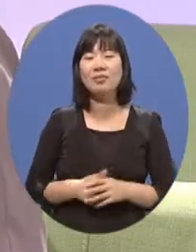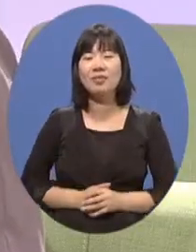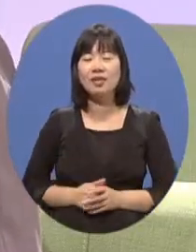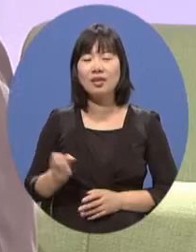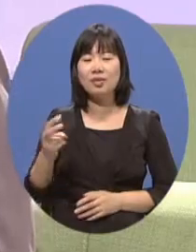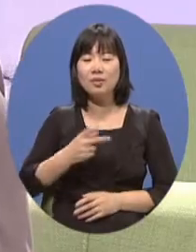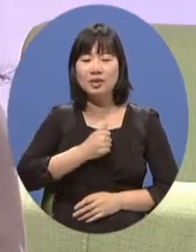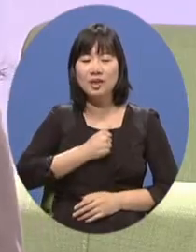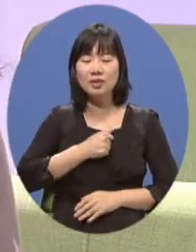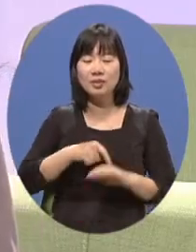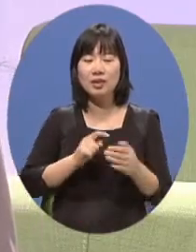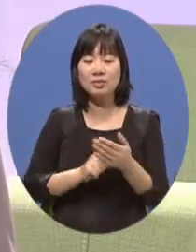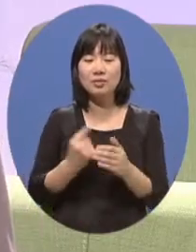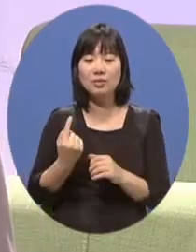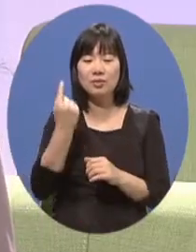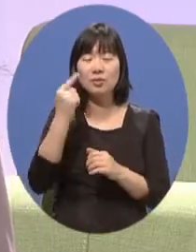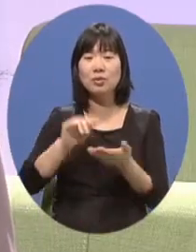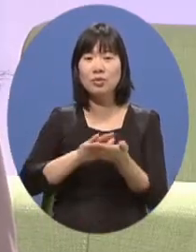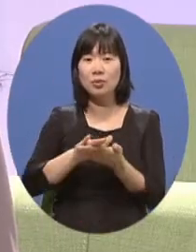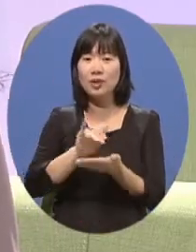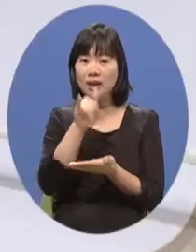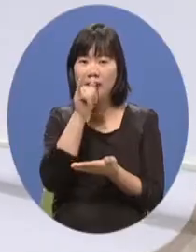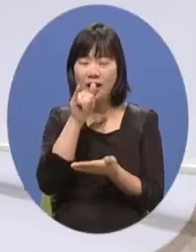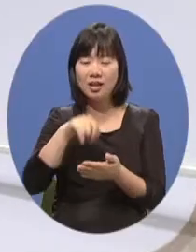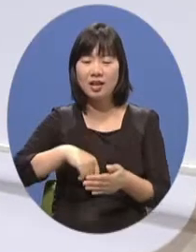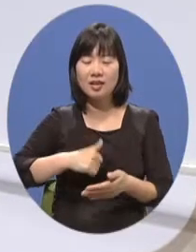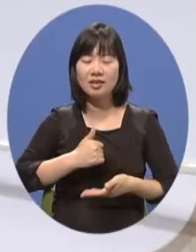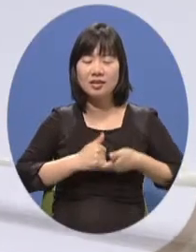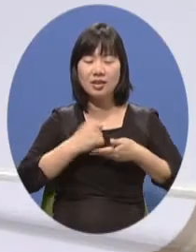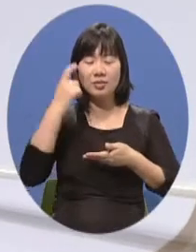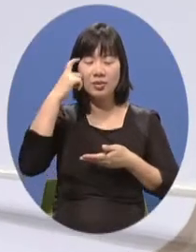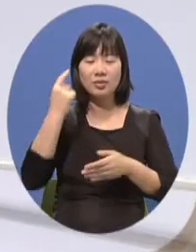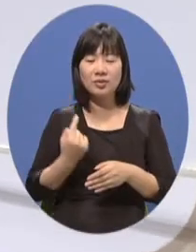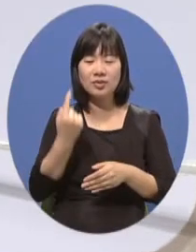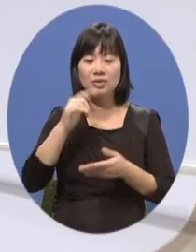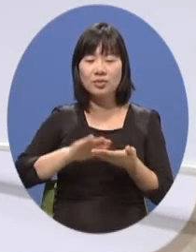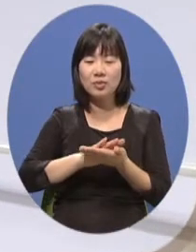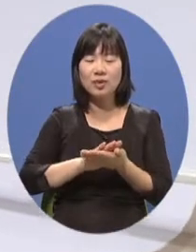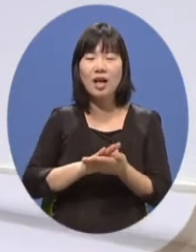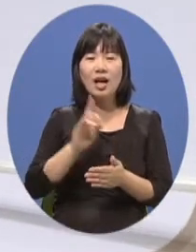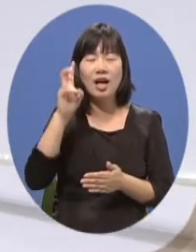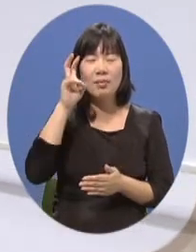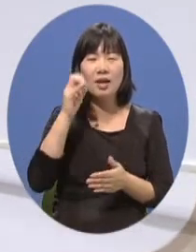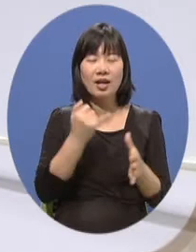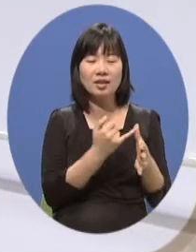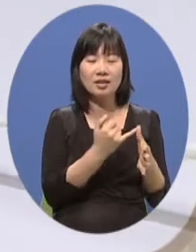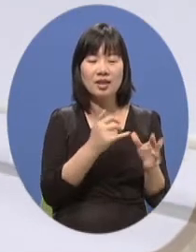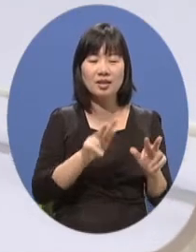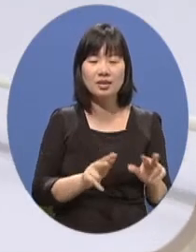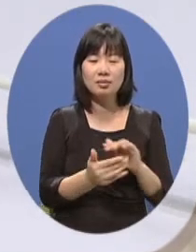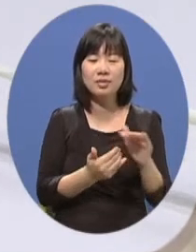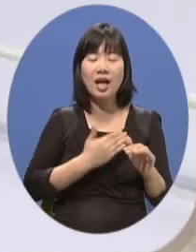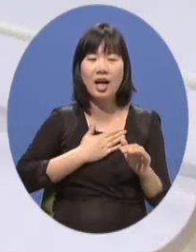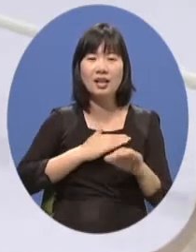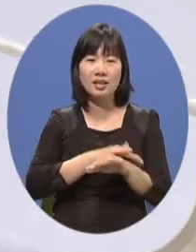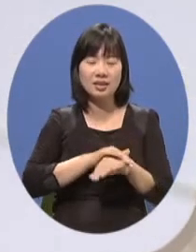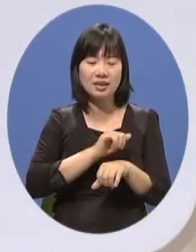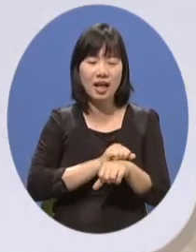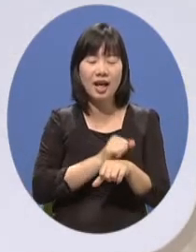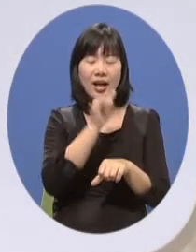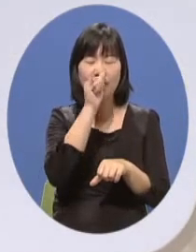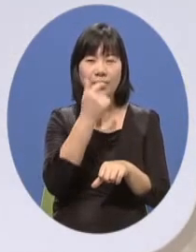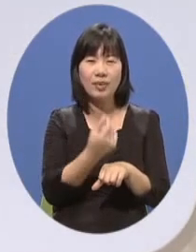그리고 자존감을 높여주는 네. 놀이도 있어요? 네, 자존감 높여주는 놀이는 네. 이제 아마 하은이가 아무래도 이제 미리 알아서 잘 하고 있을 것